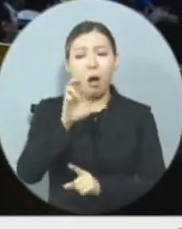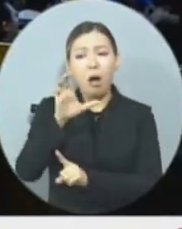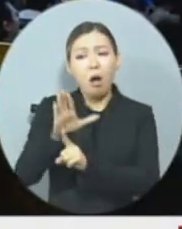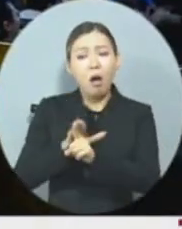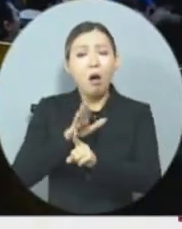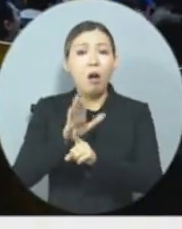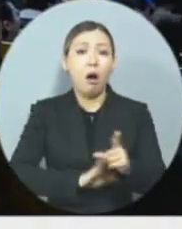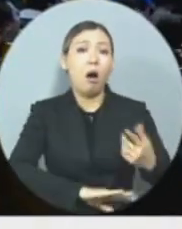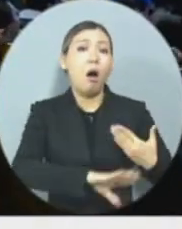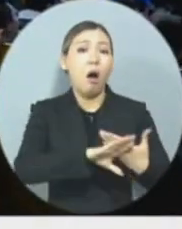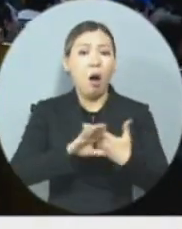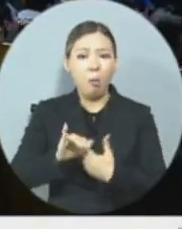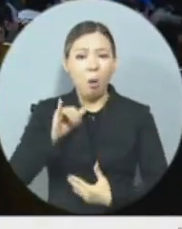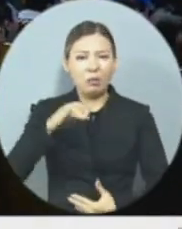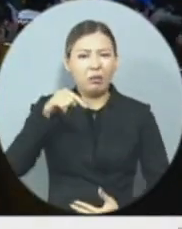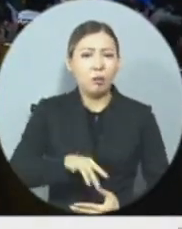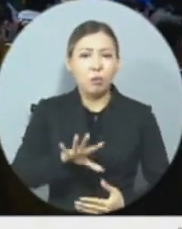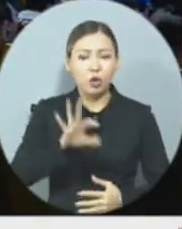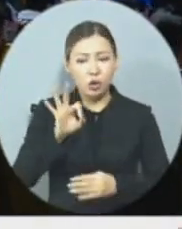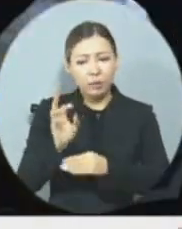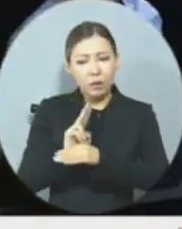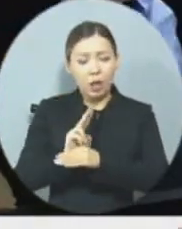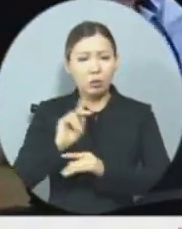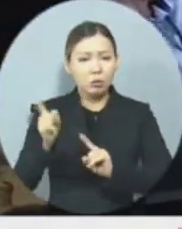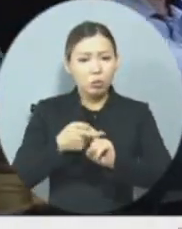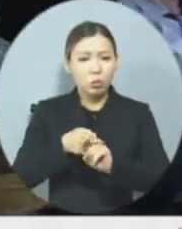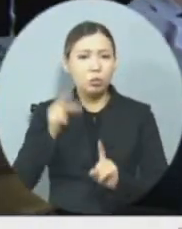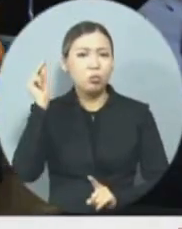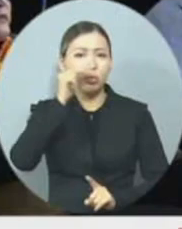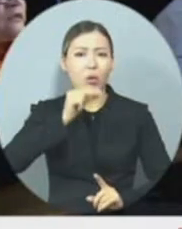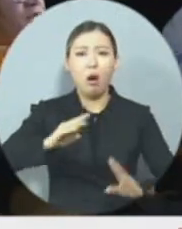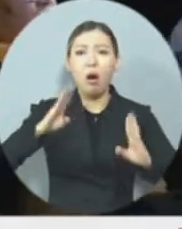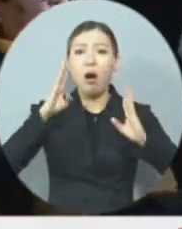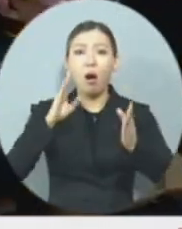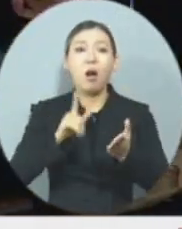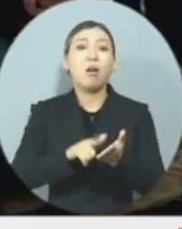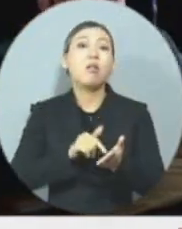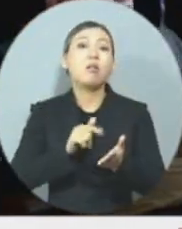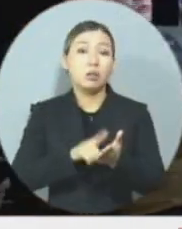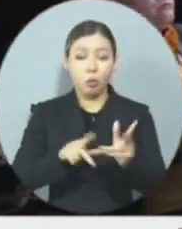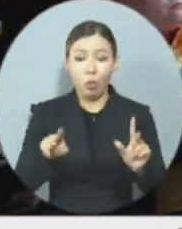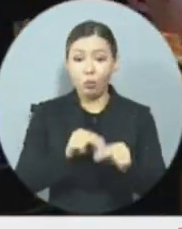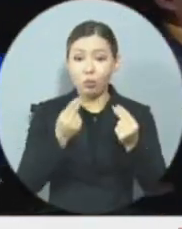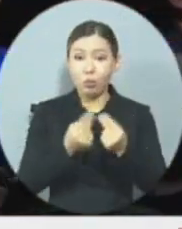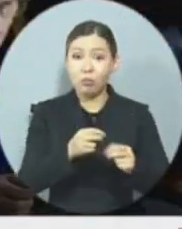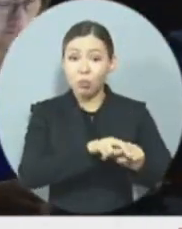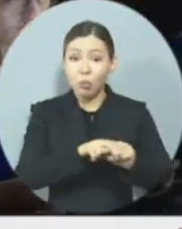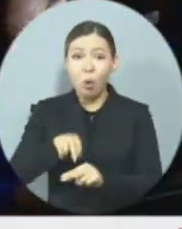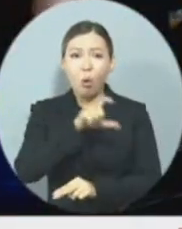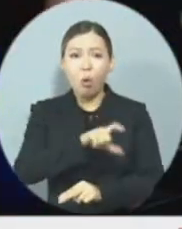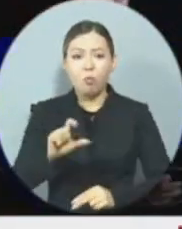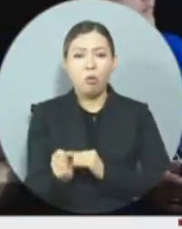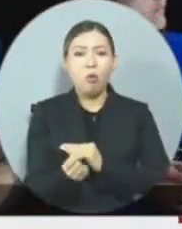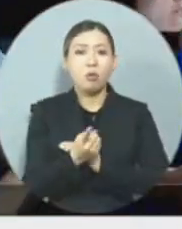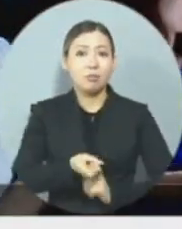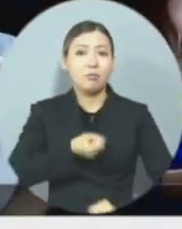усны хэрэглээний зөв дадал зуршлыг бий болгоход анхаарах шаардлага байгааг чуулганд оролцогчд онцолж байна.